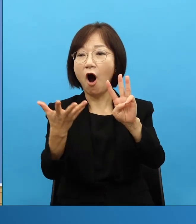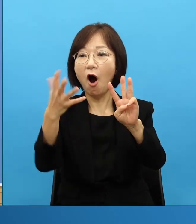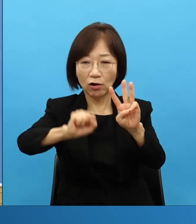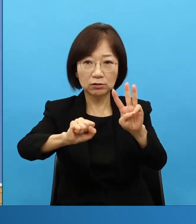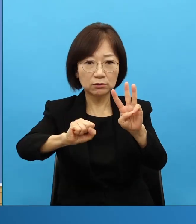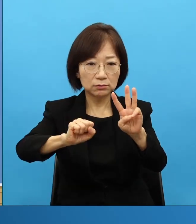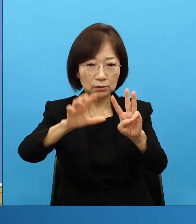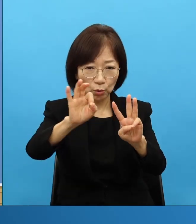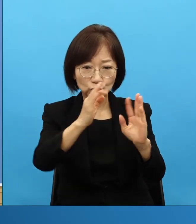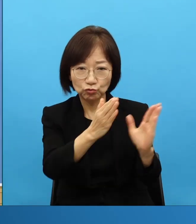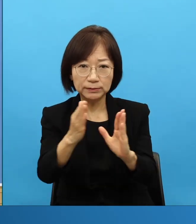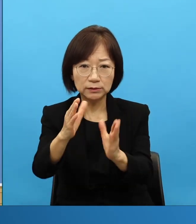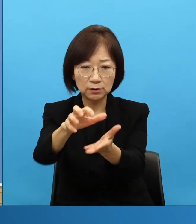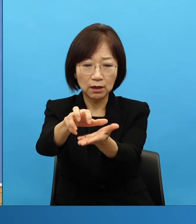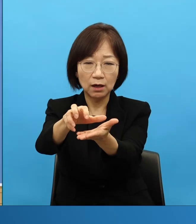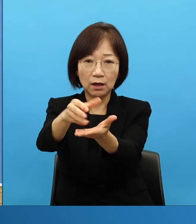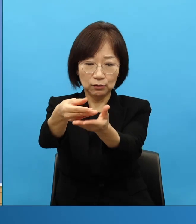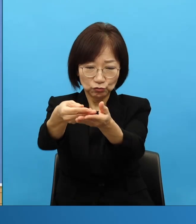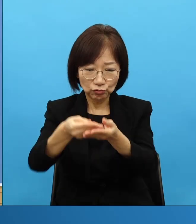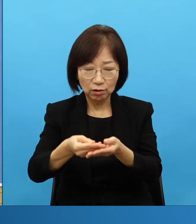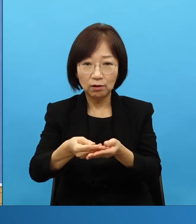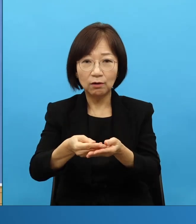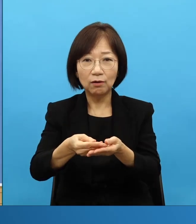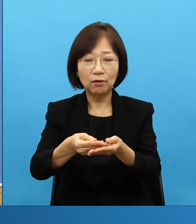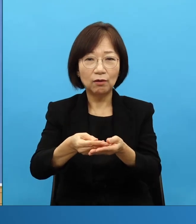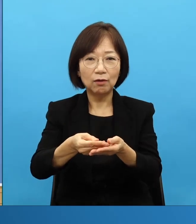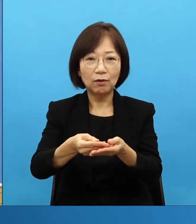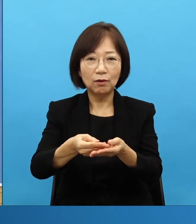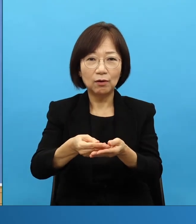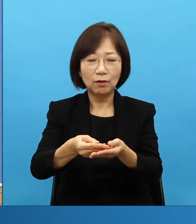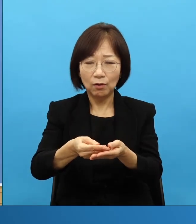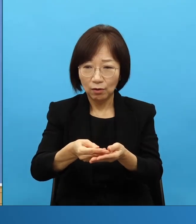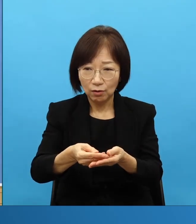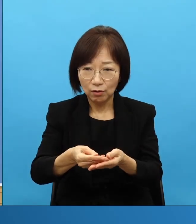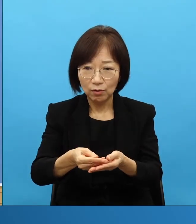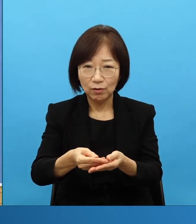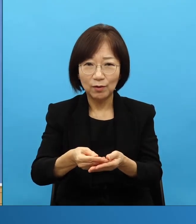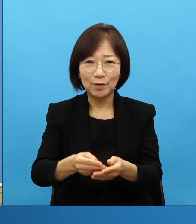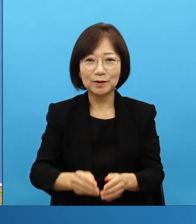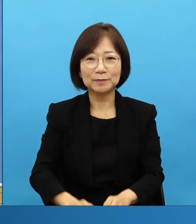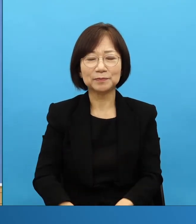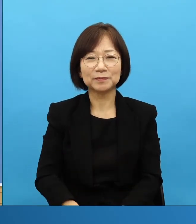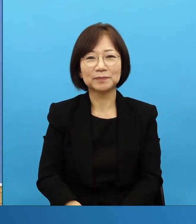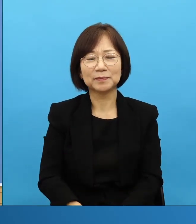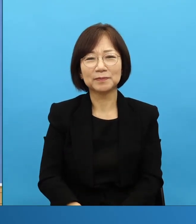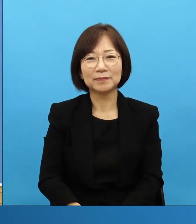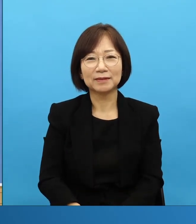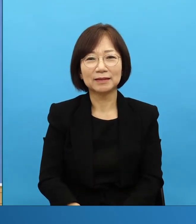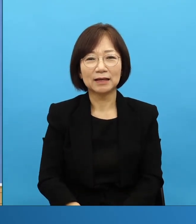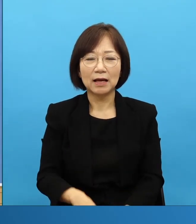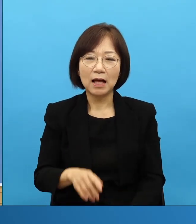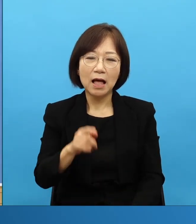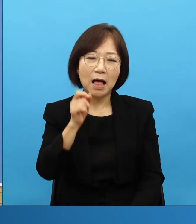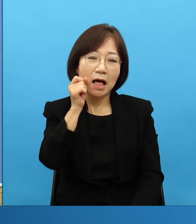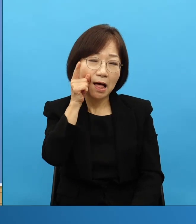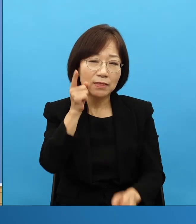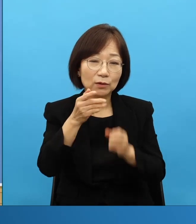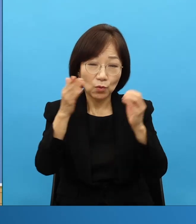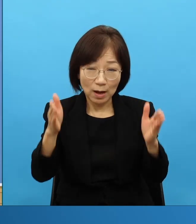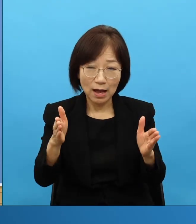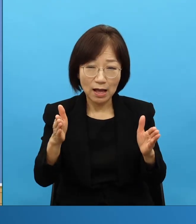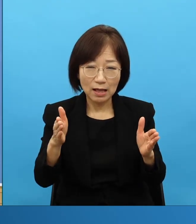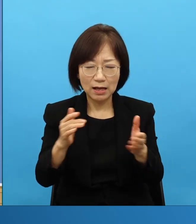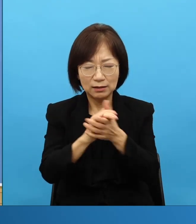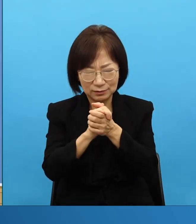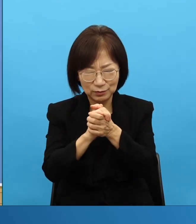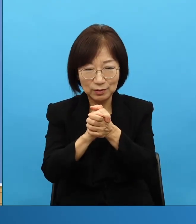small amount. He brought approximately about $300,000 US dollars. 얼마나 그 한 달 동안 그랬는데 얼마나 기도했겠어요. 그래